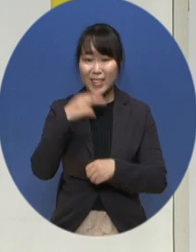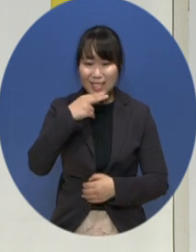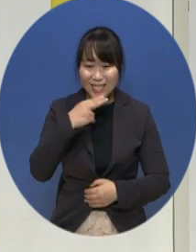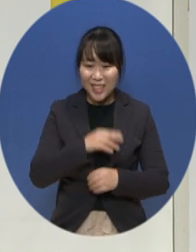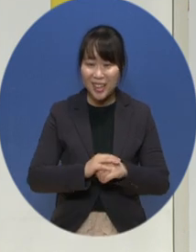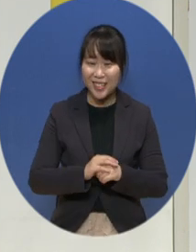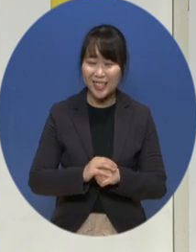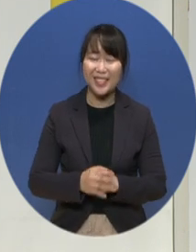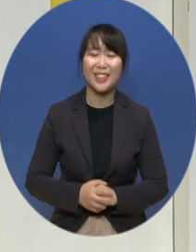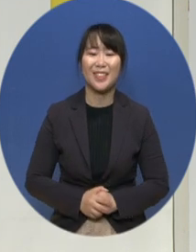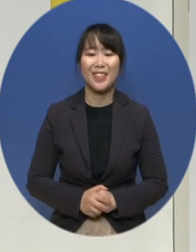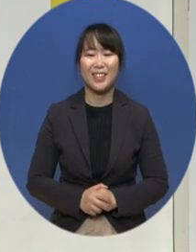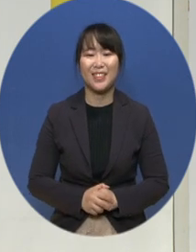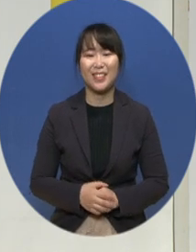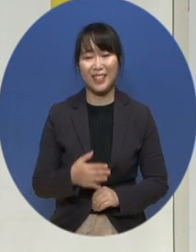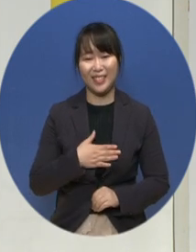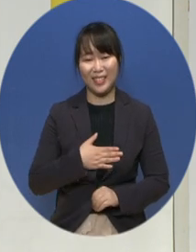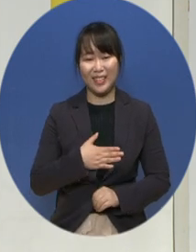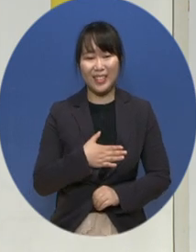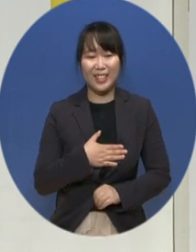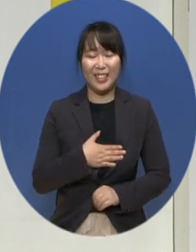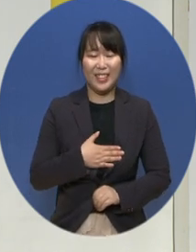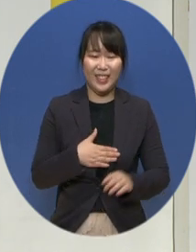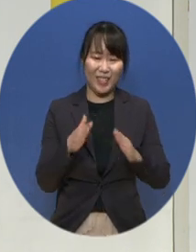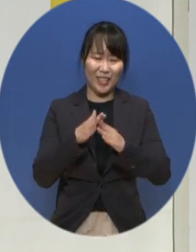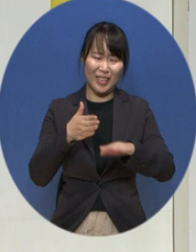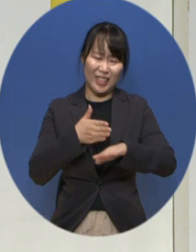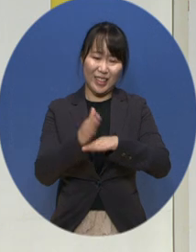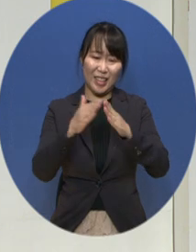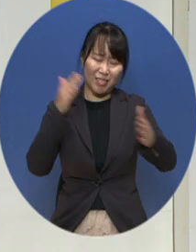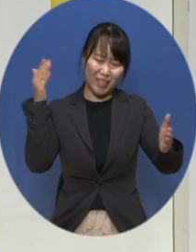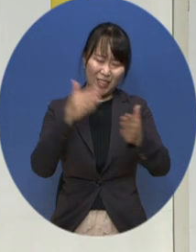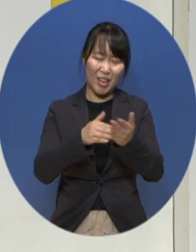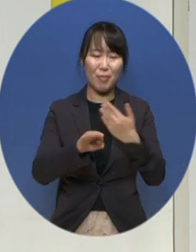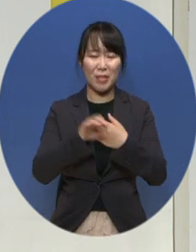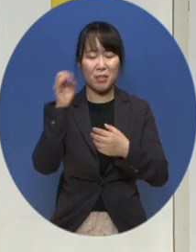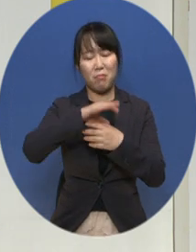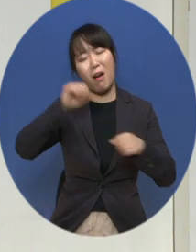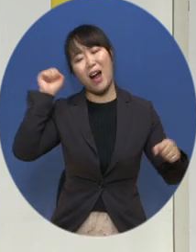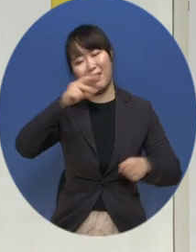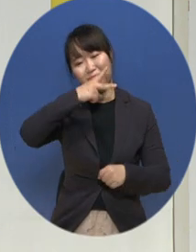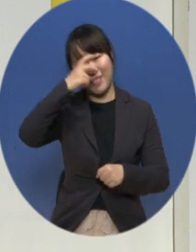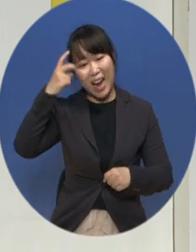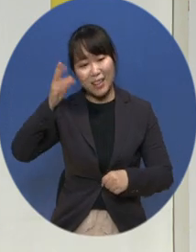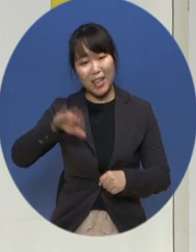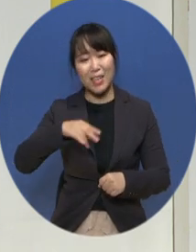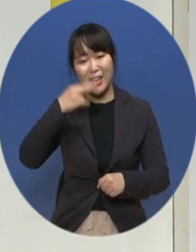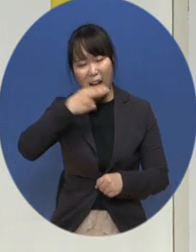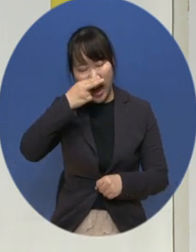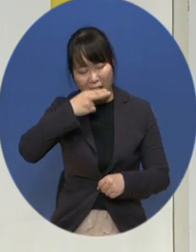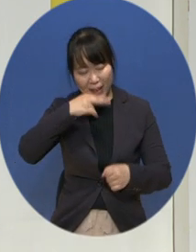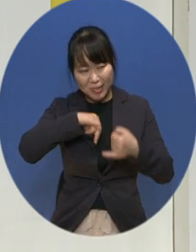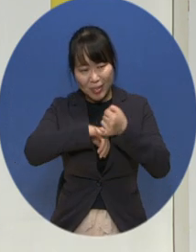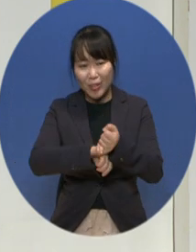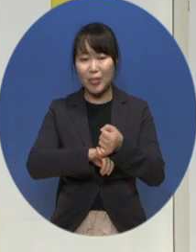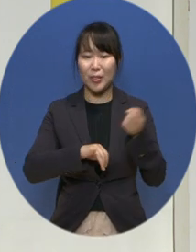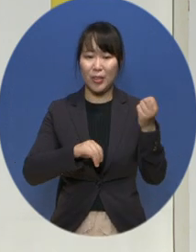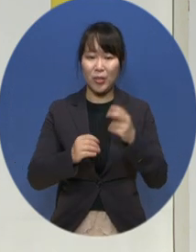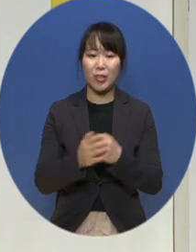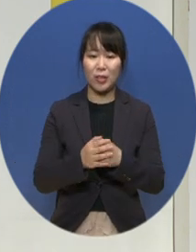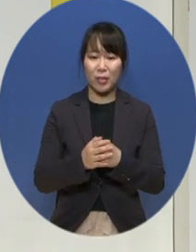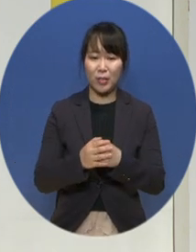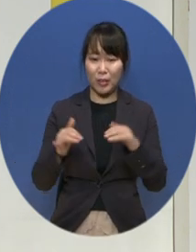거야 내가 아 초에는 전층 8 늦게 들어가고 그냥 잡 우리 군이 그랬는데 이렇게 꼭 닫고 4 또